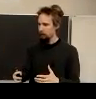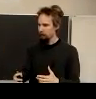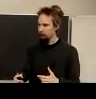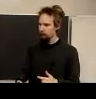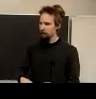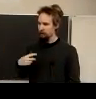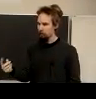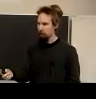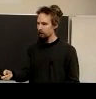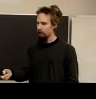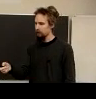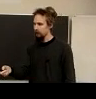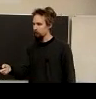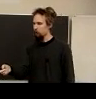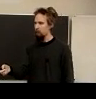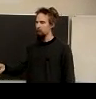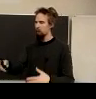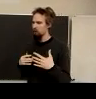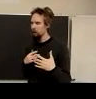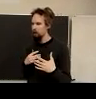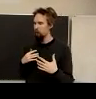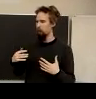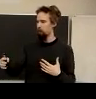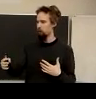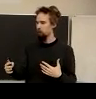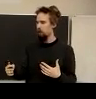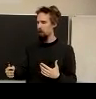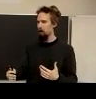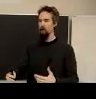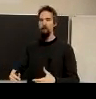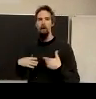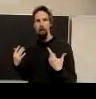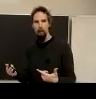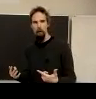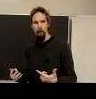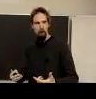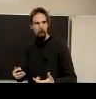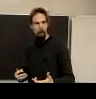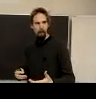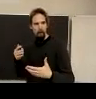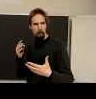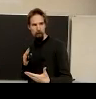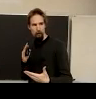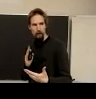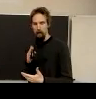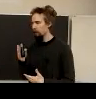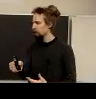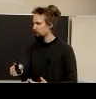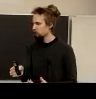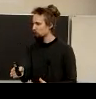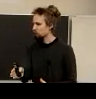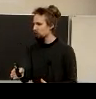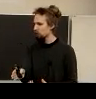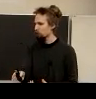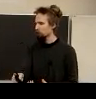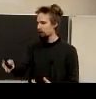maailmalta. Ja sitten toisaalta hän ajatteli, että on olemassa tämmöistä todellisuuteen suuntautuvaa, rakastavaa huomiota. Tosi erilainen tapa